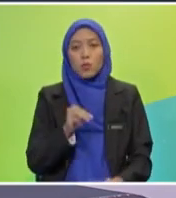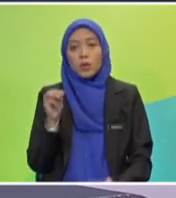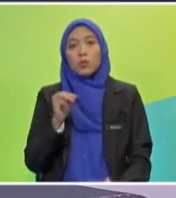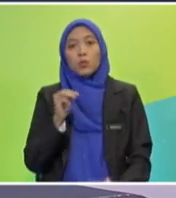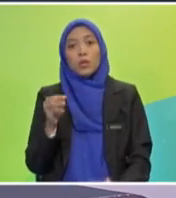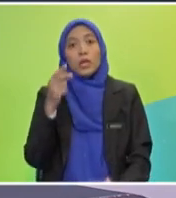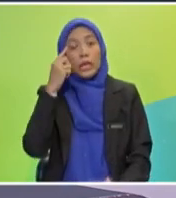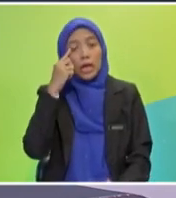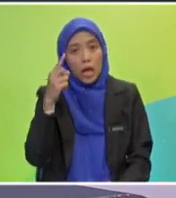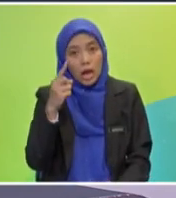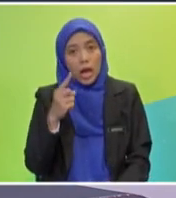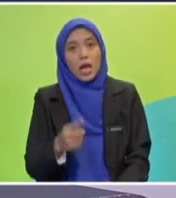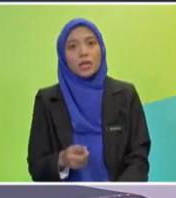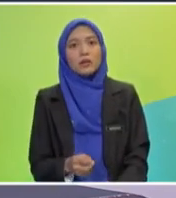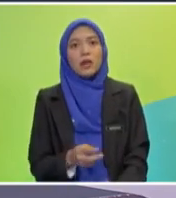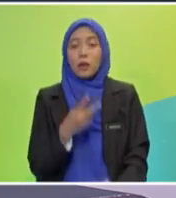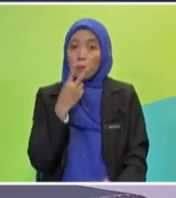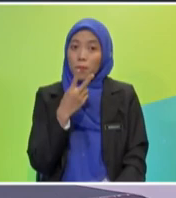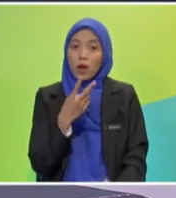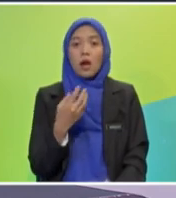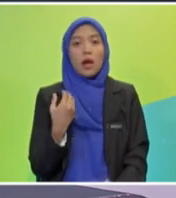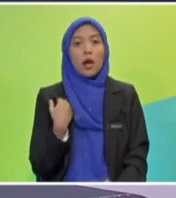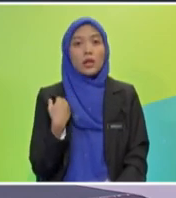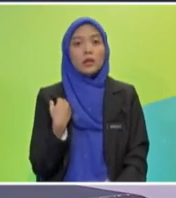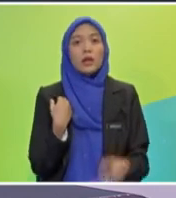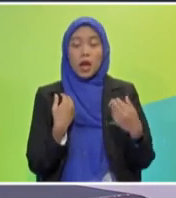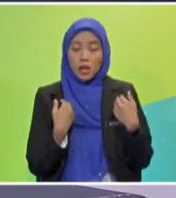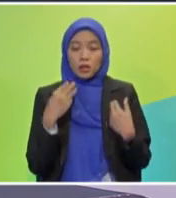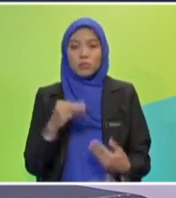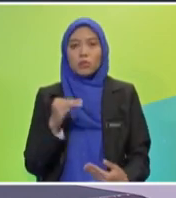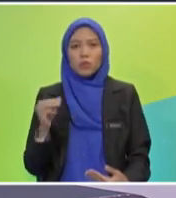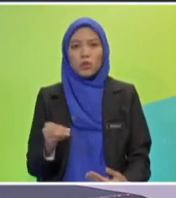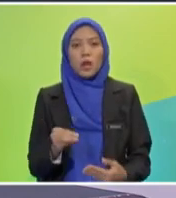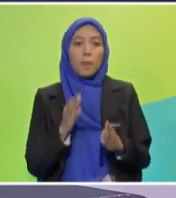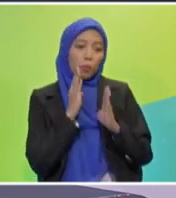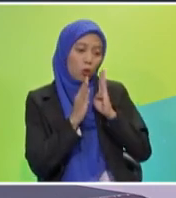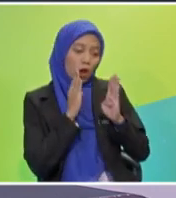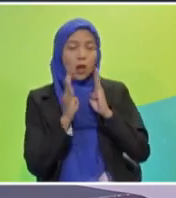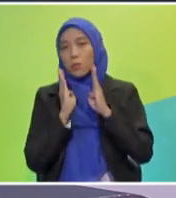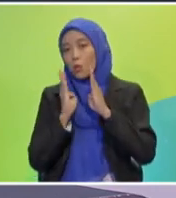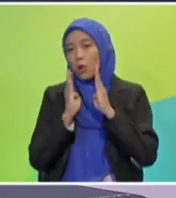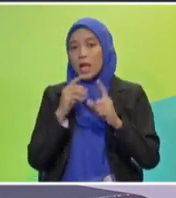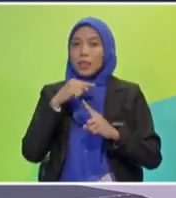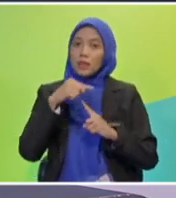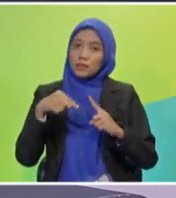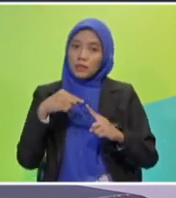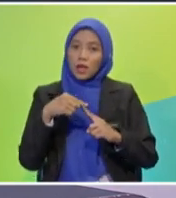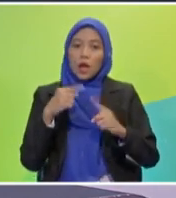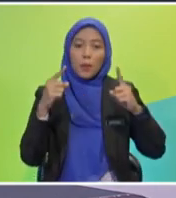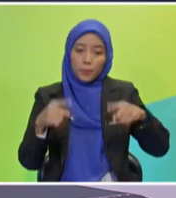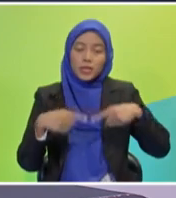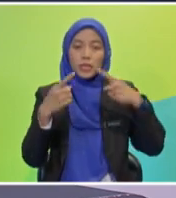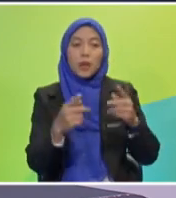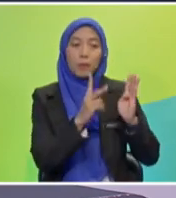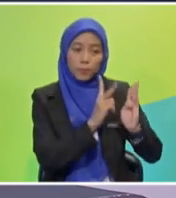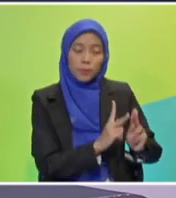tadi, kelihatan murid yang bernama Amira dan Cassandra berbual-bual tentang pergi ke